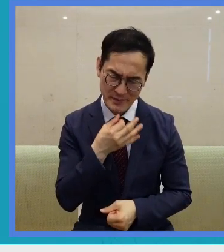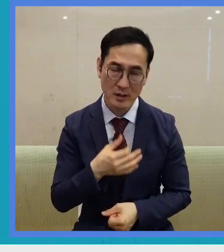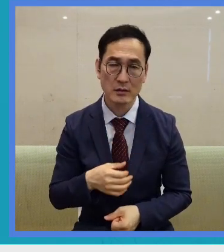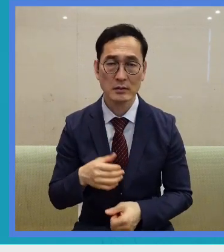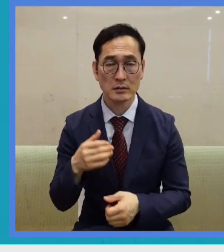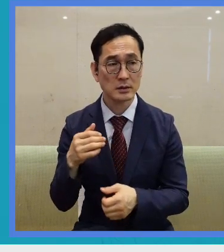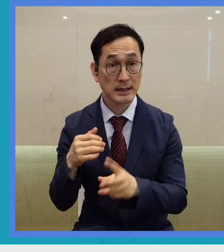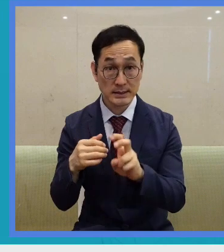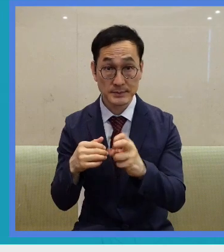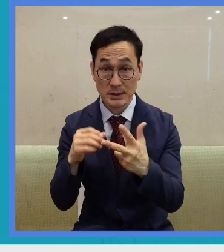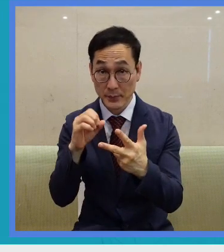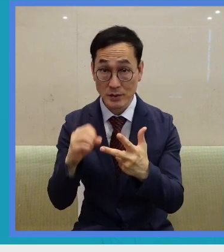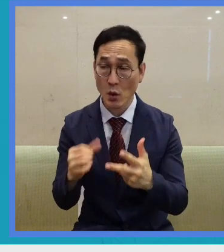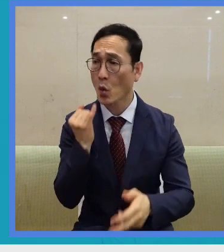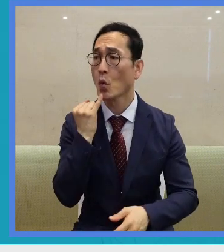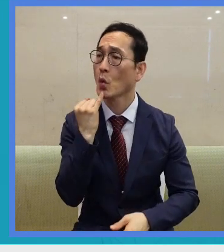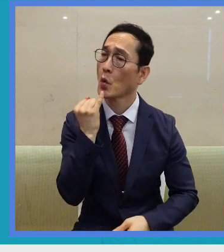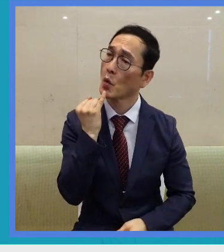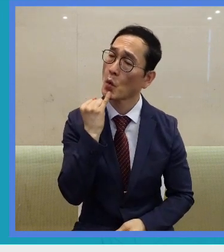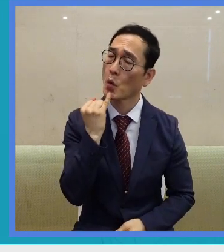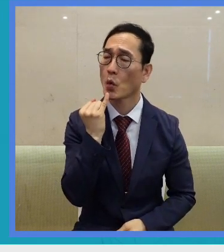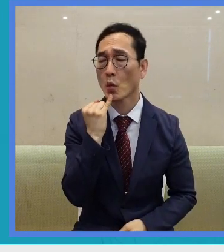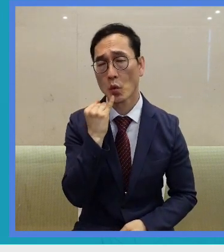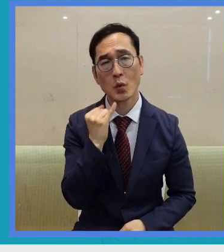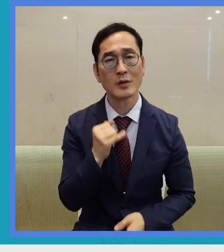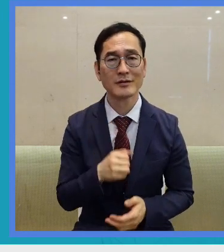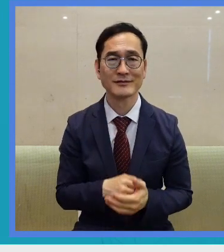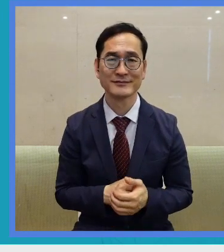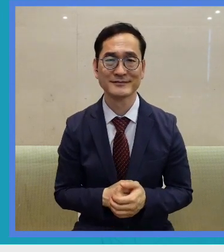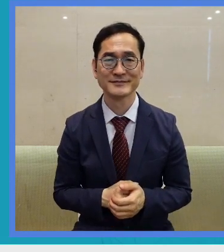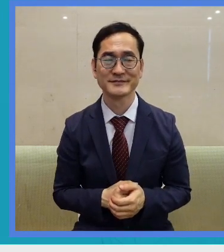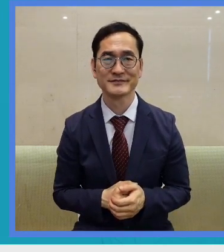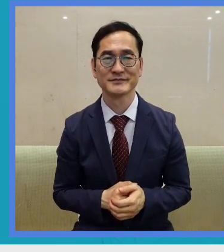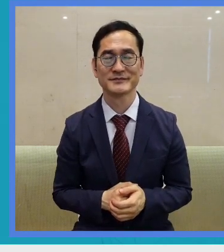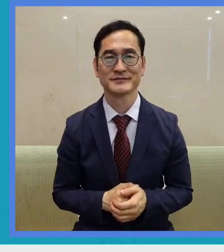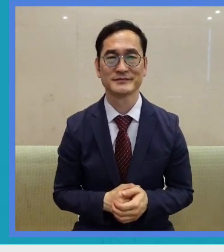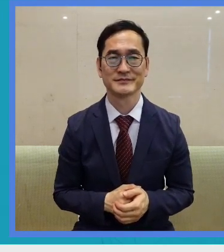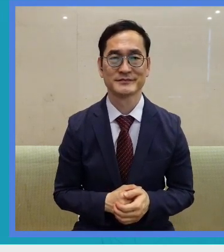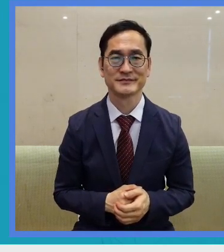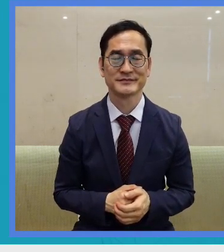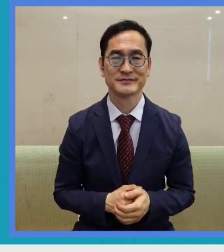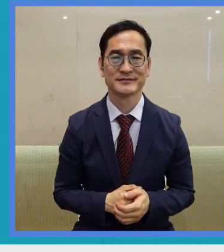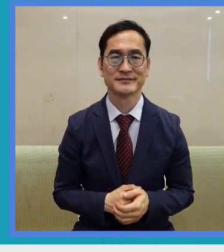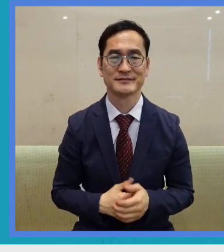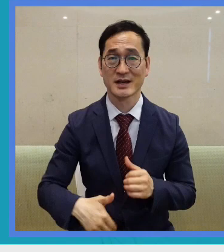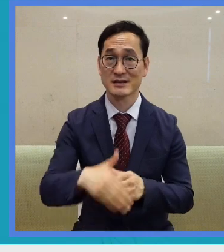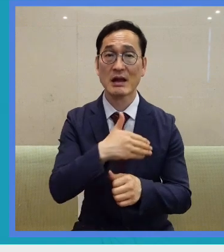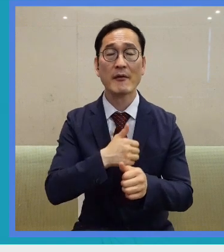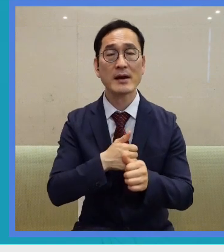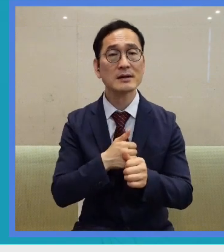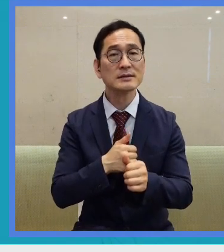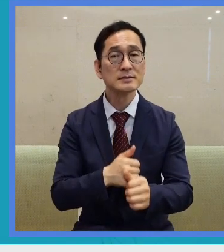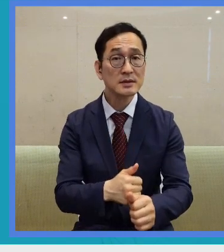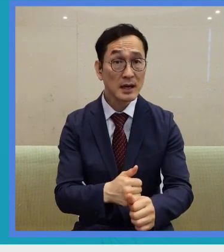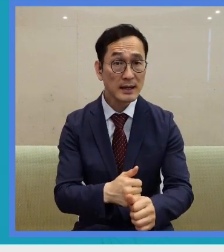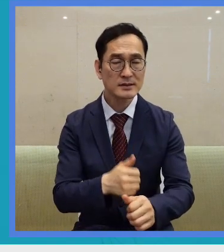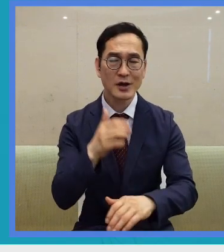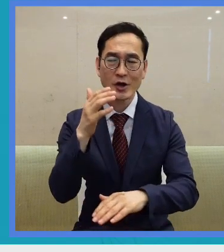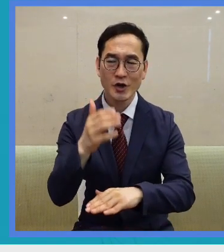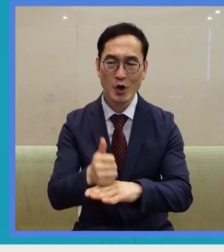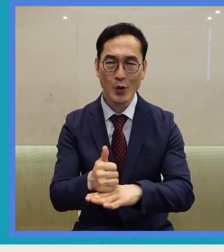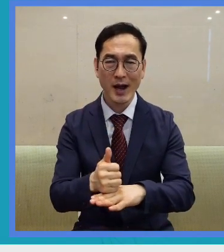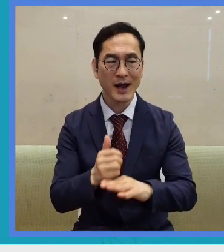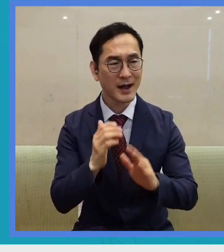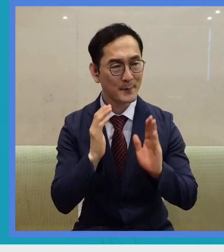오히려 더 나아졌어요. 라고 보고를 한다라는 거죠. 굉장히 상황에 따라서 이렇게 연구 결과와